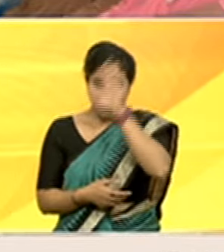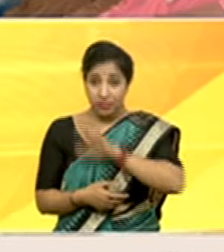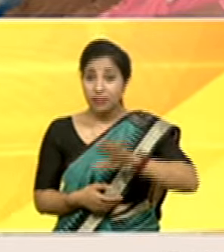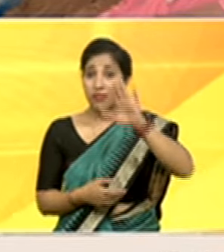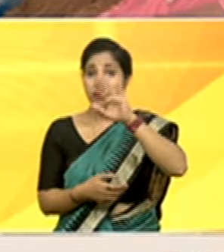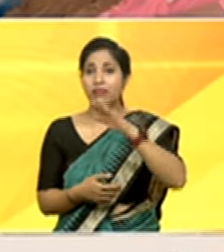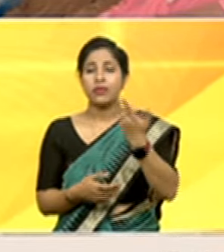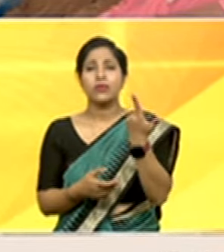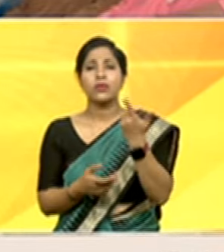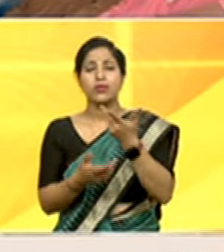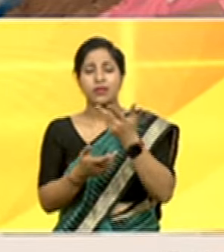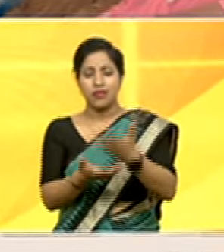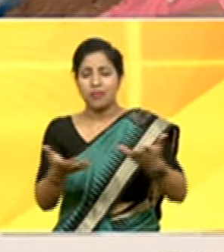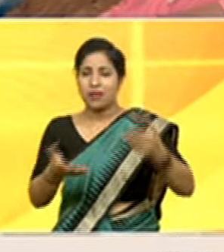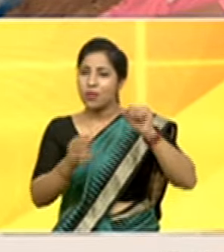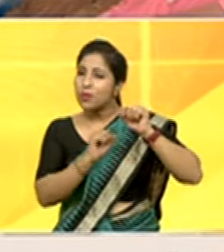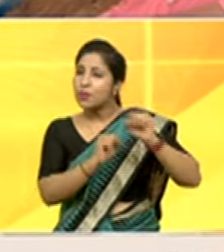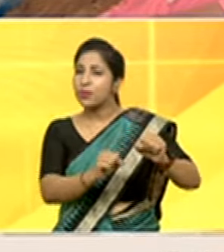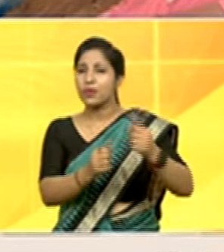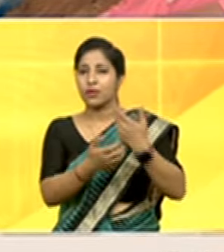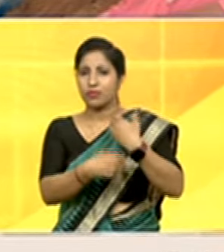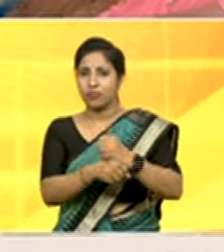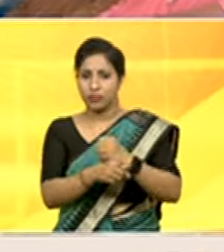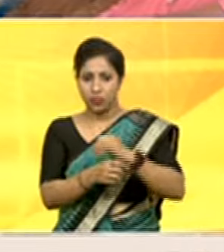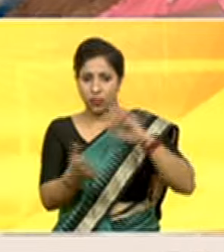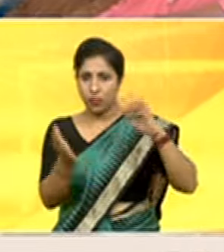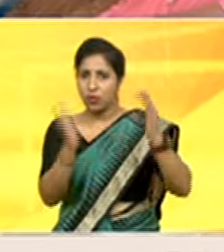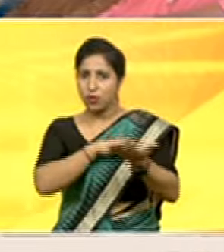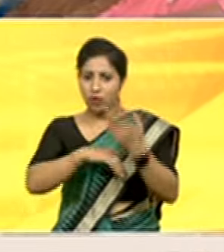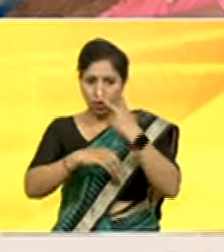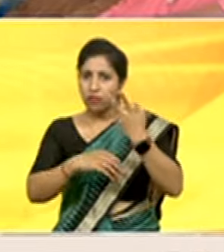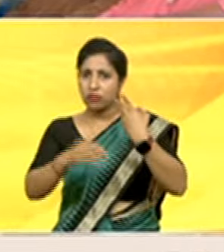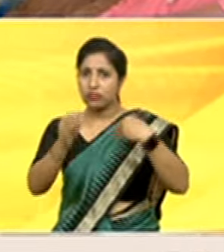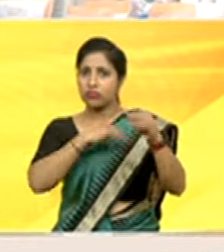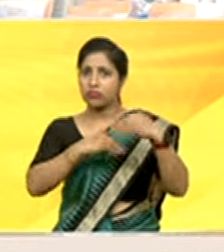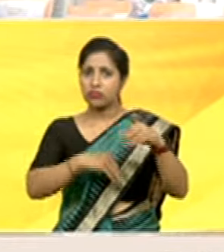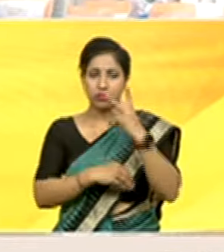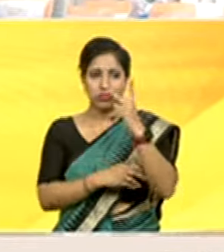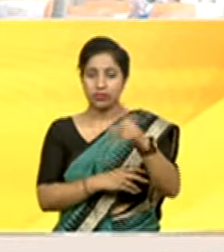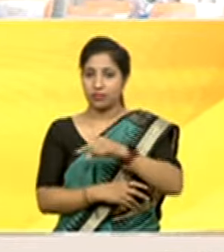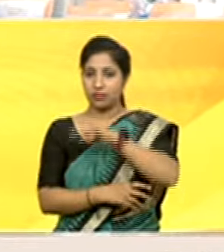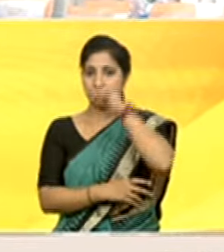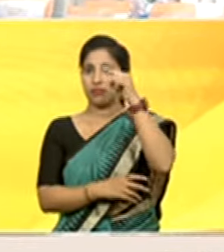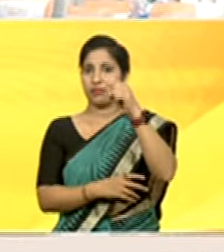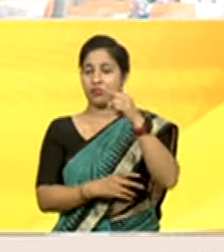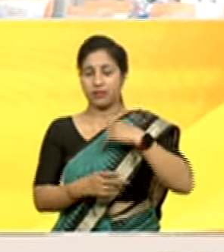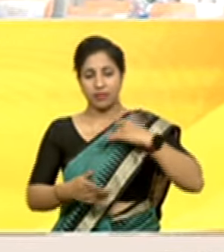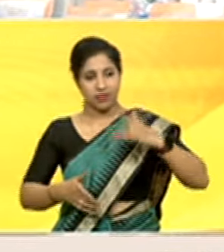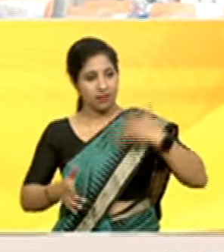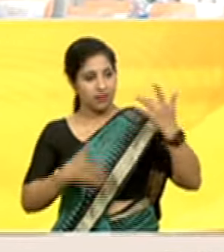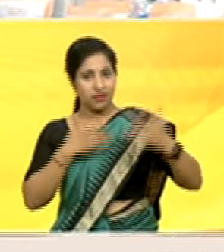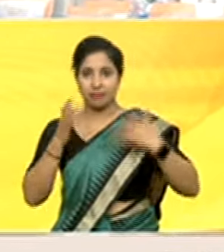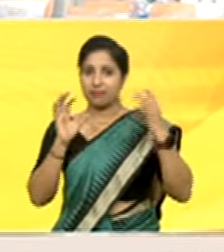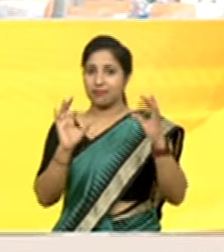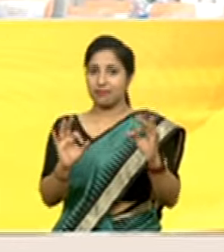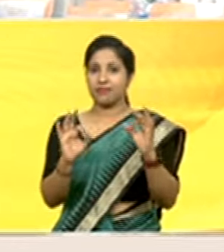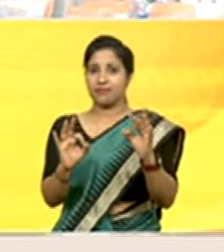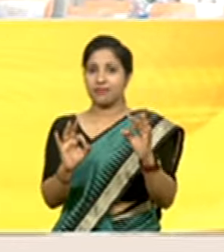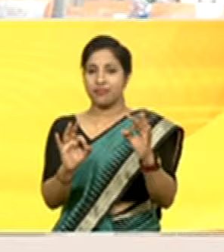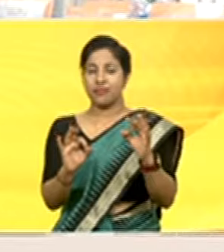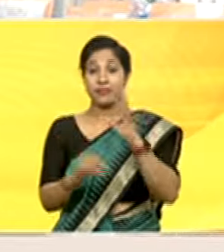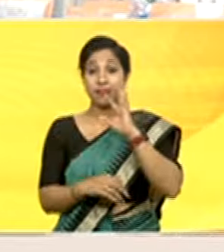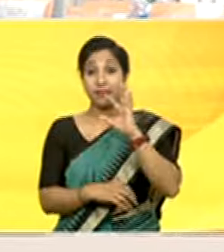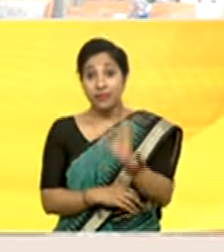के किसी लोकल प्रोडक्स को ग्लोबल होते देखते हैं तो गर्व से भर जाना स्वाभाविक है।